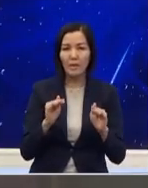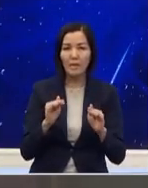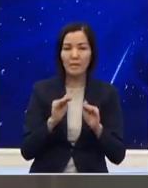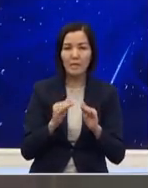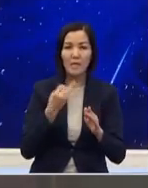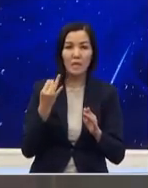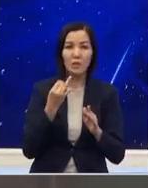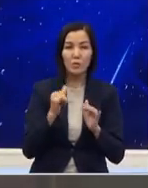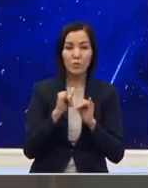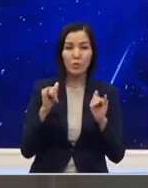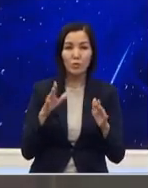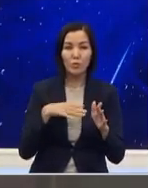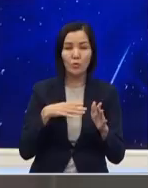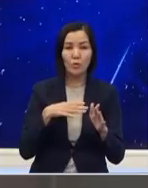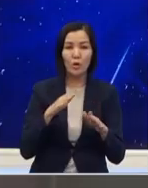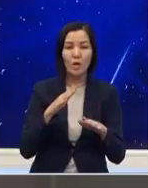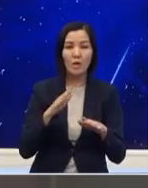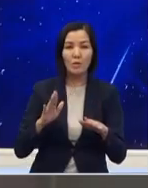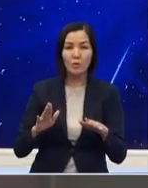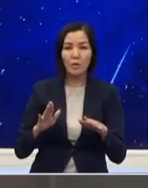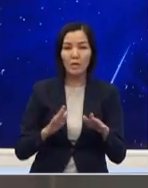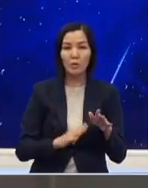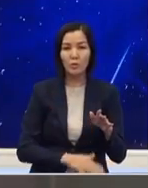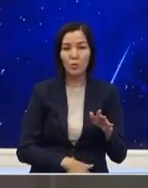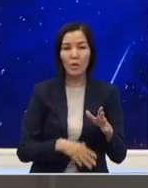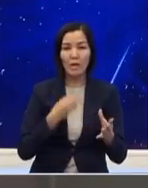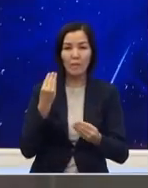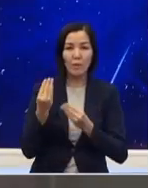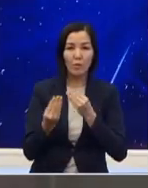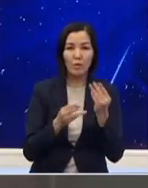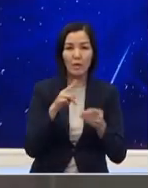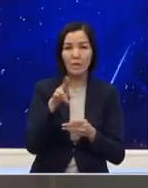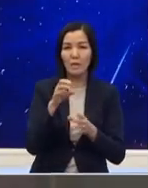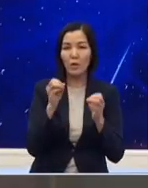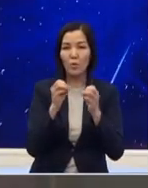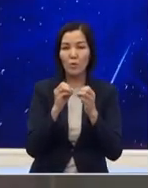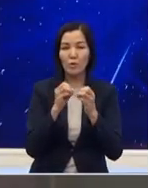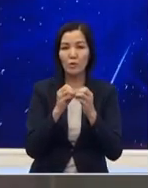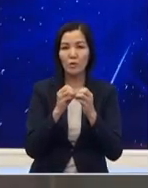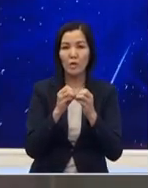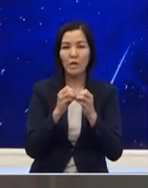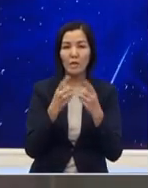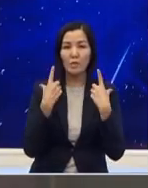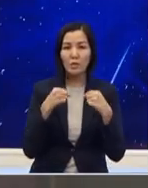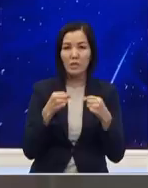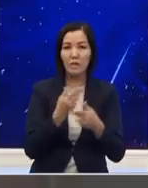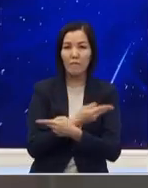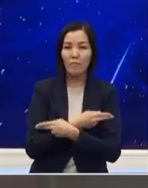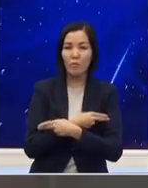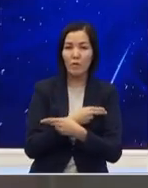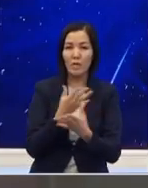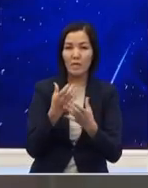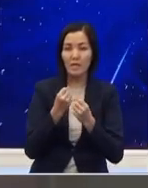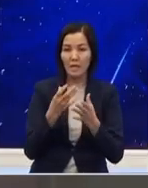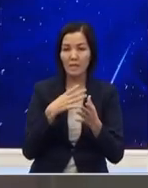қызығушылығын туғызды. Сол аяғымен орындаған соққыларын қайталап, Диего киетін 13 нөмірлі жейделерге таласатын. Марадона шебер ойыншы